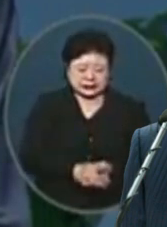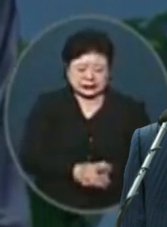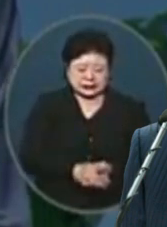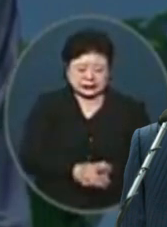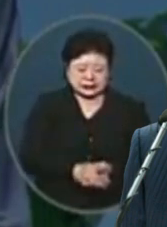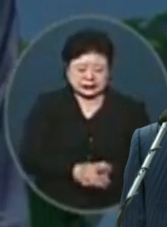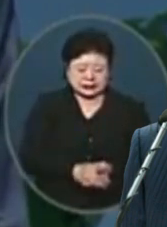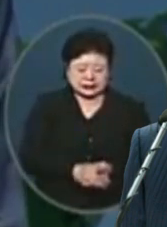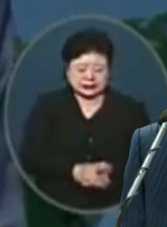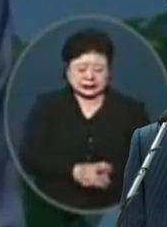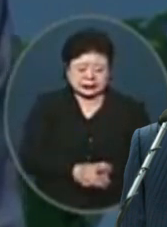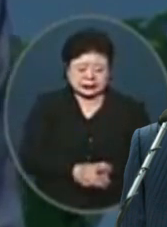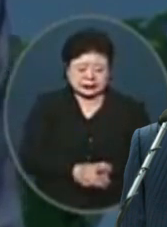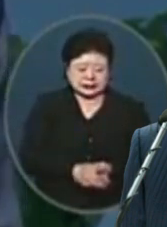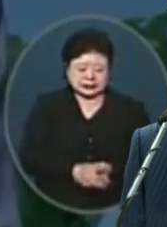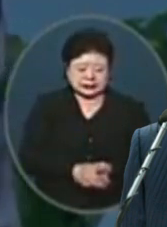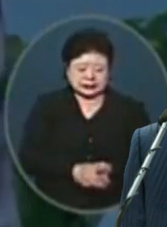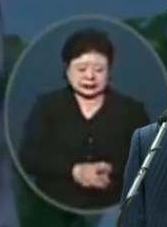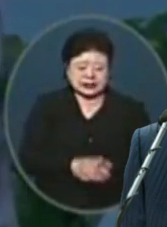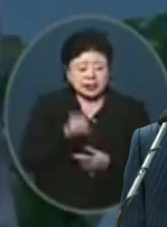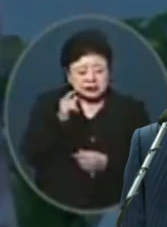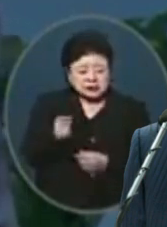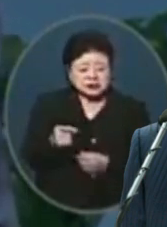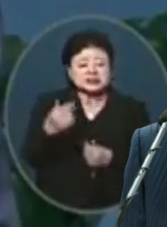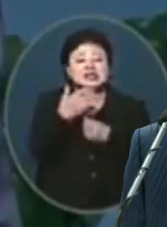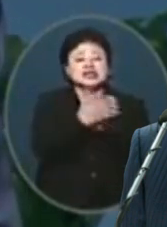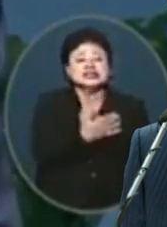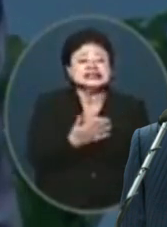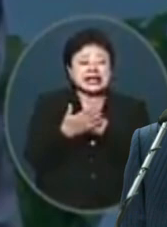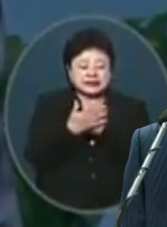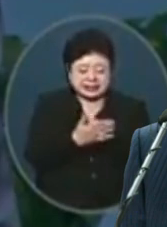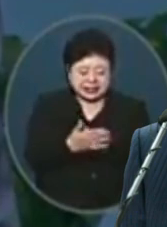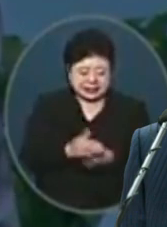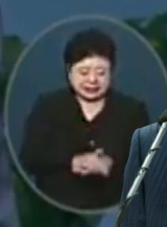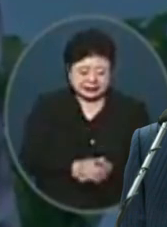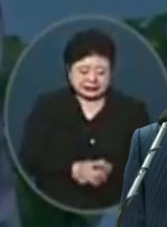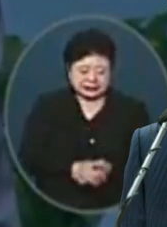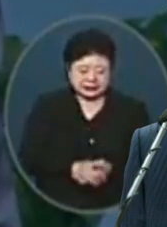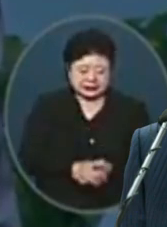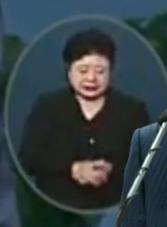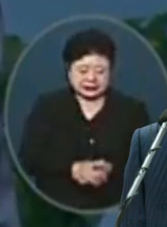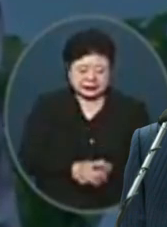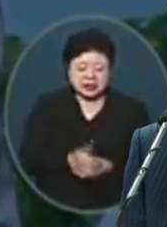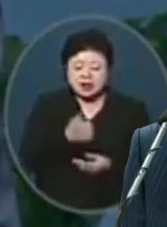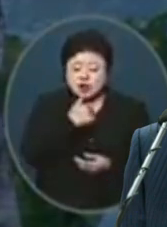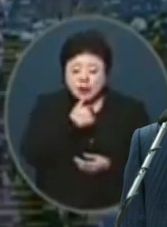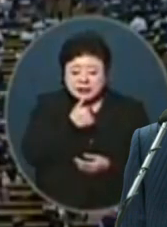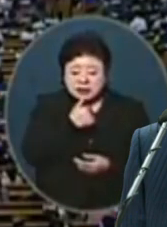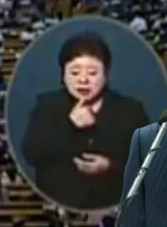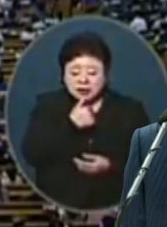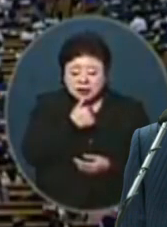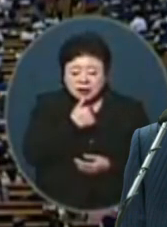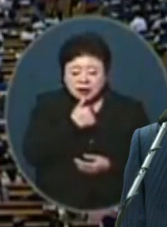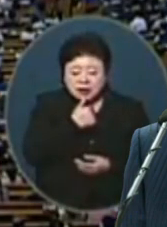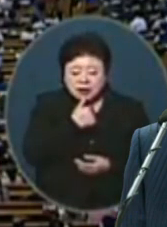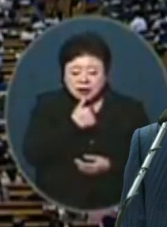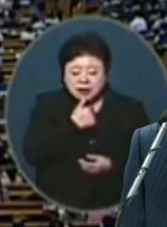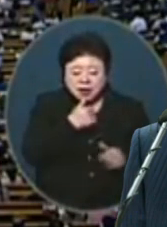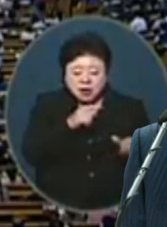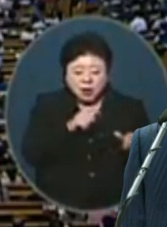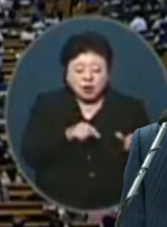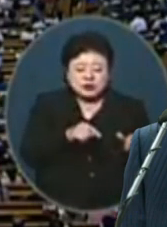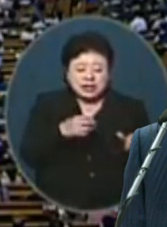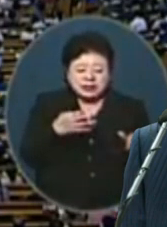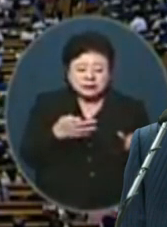그것이 은혜인 것입니다. 로마서 5장